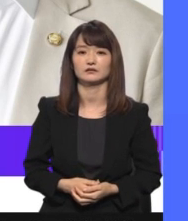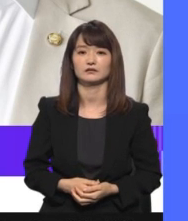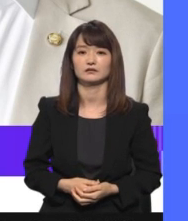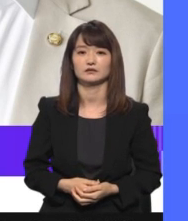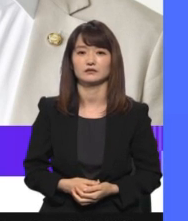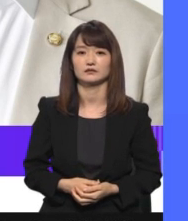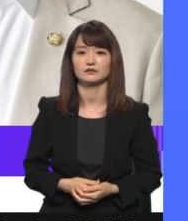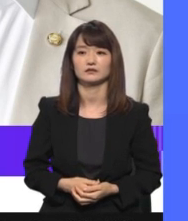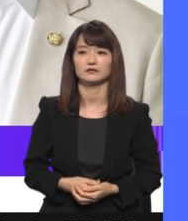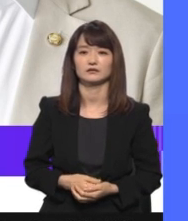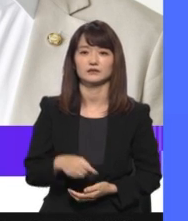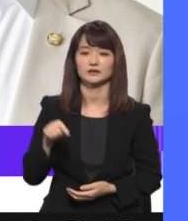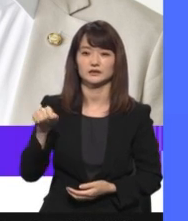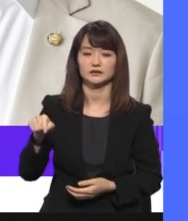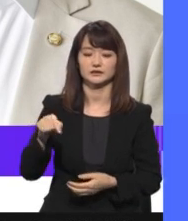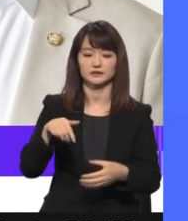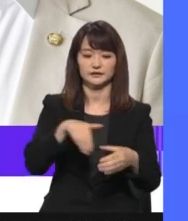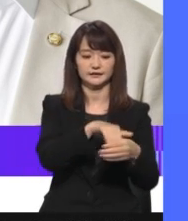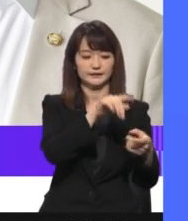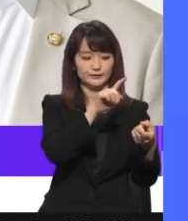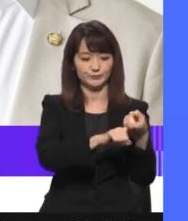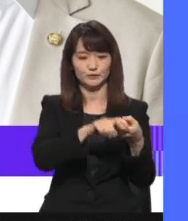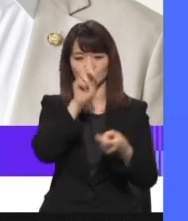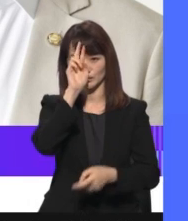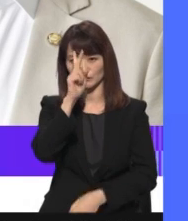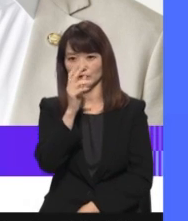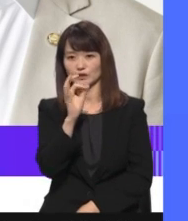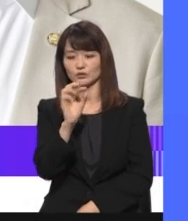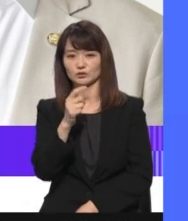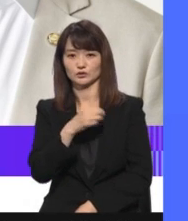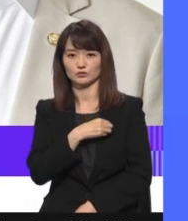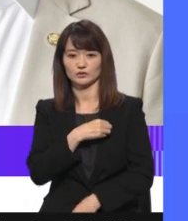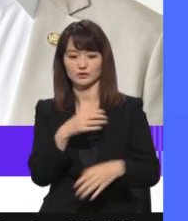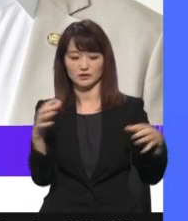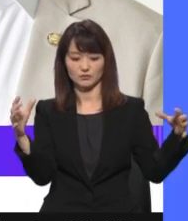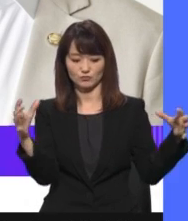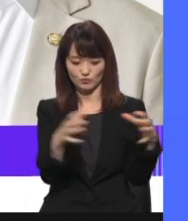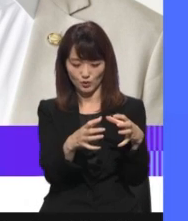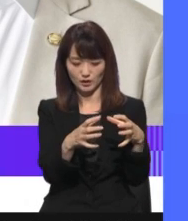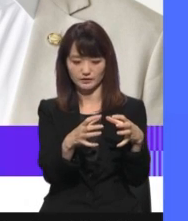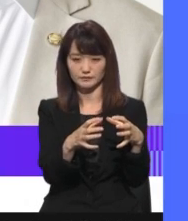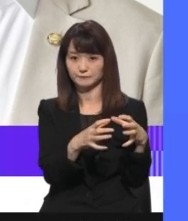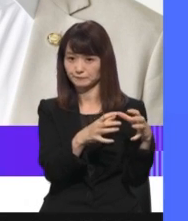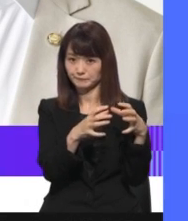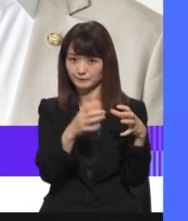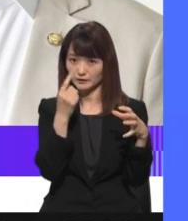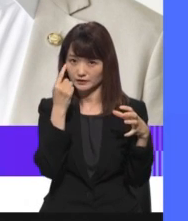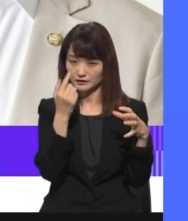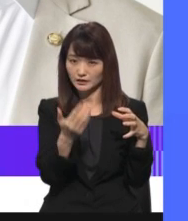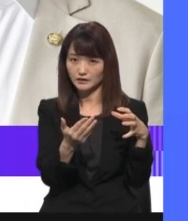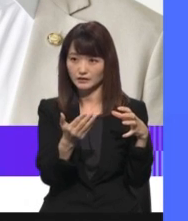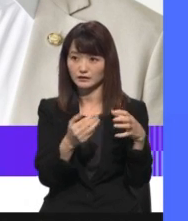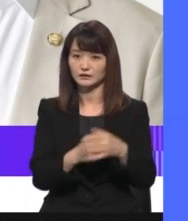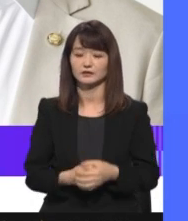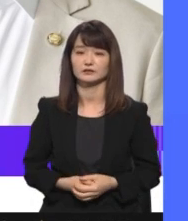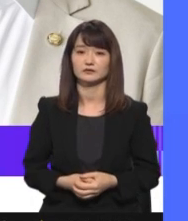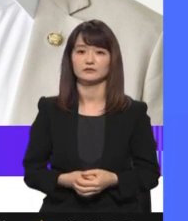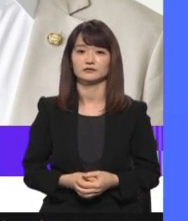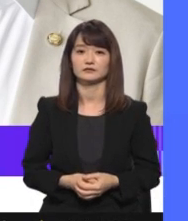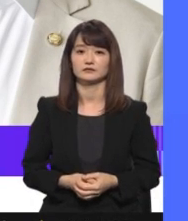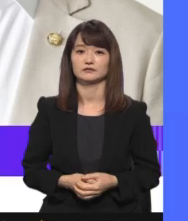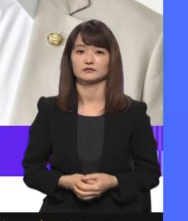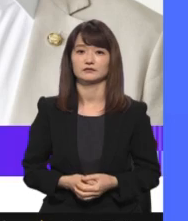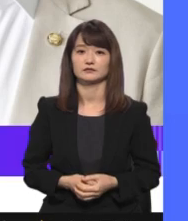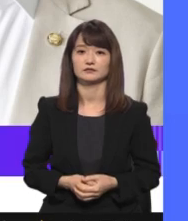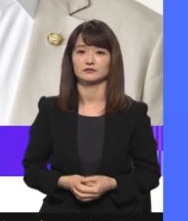그걸 해서 침 문과와 박용준 원을 중심으로 비명 개 결집 아냐 이런 해석도 나왔었는데 이뤄 치명 계로 분류되는 장